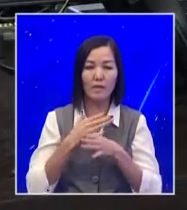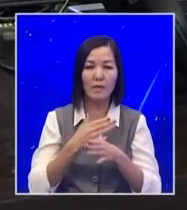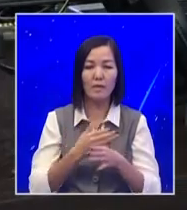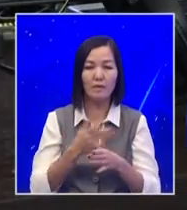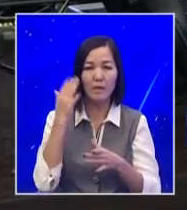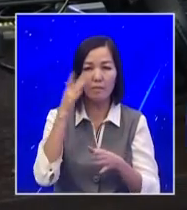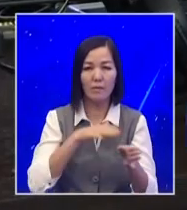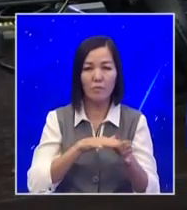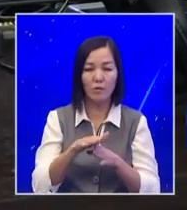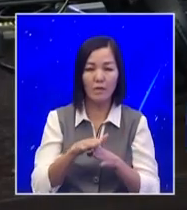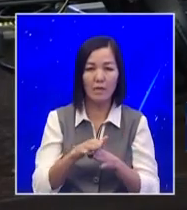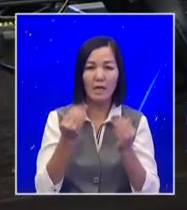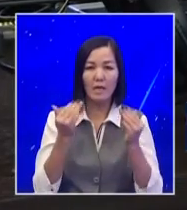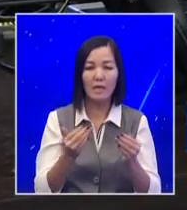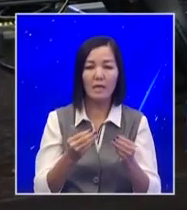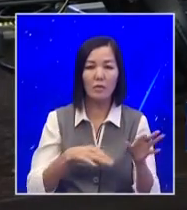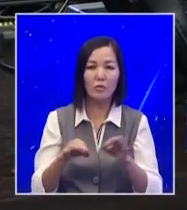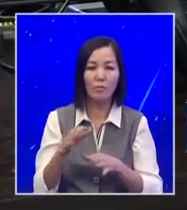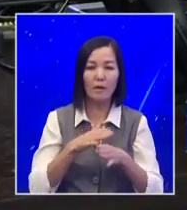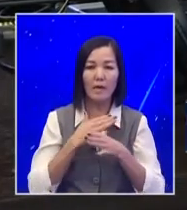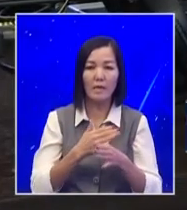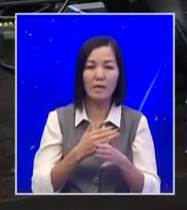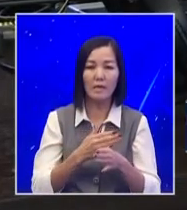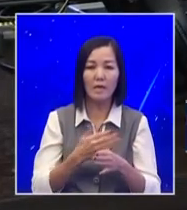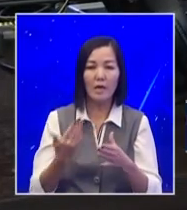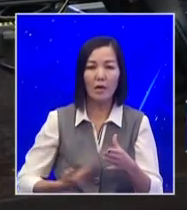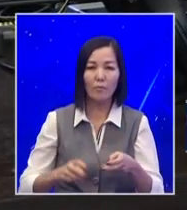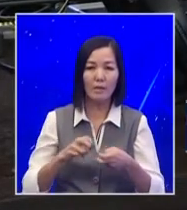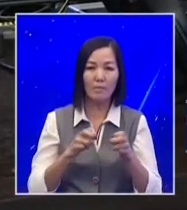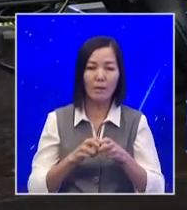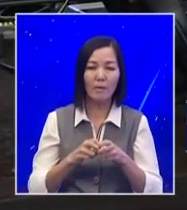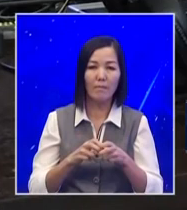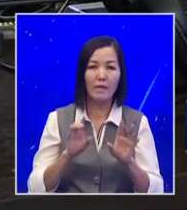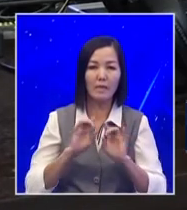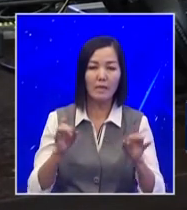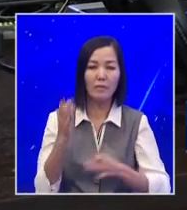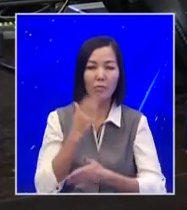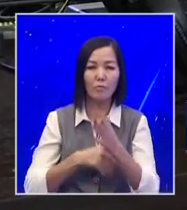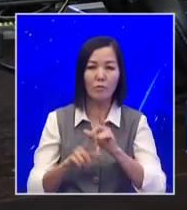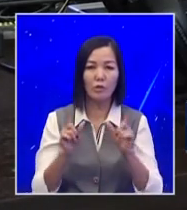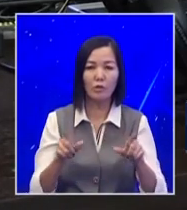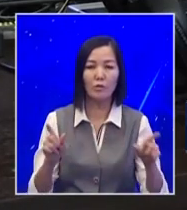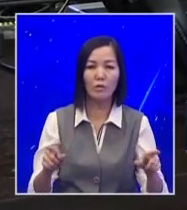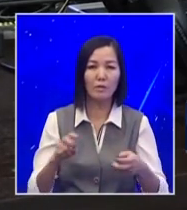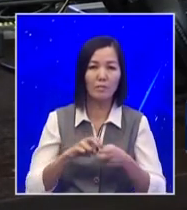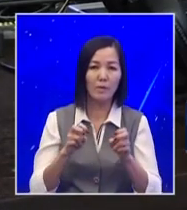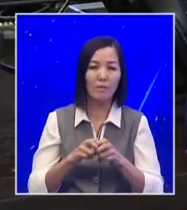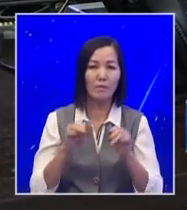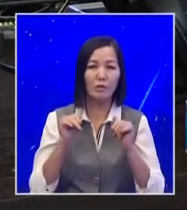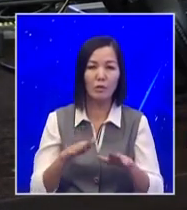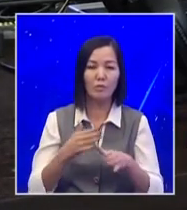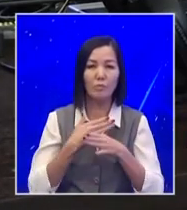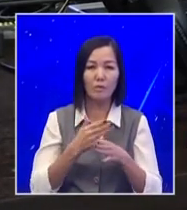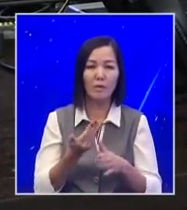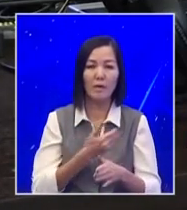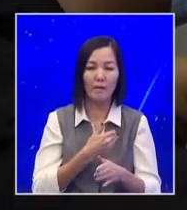міне арманыма жеттім. Енді осы жоба арқылы әлеуметтік проблемаларды көтеріп, мүмкіндігі шектеулі жандардың мәселелерінің шешімін